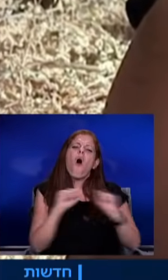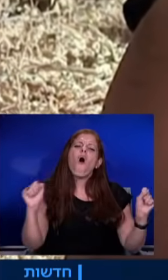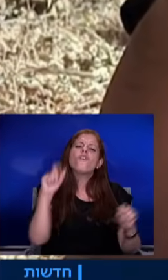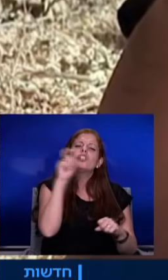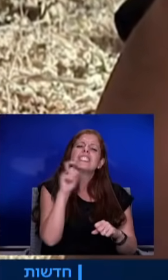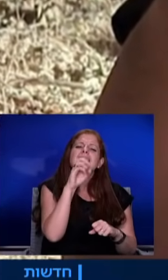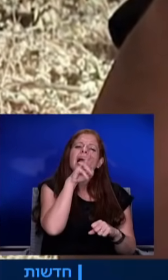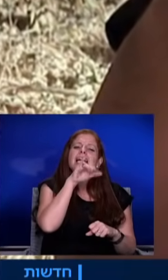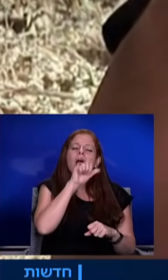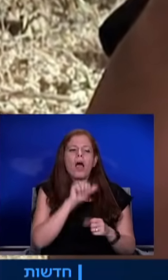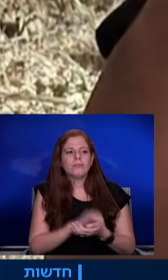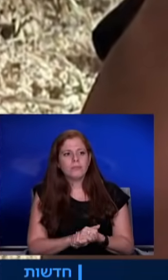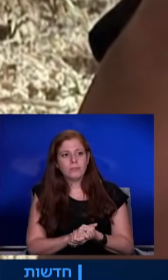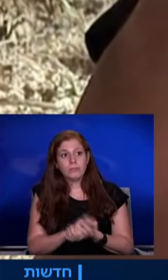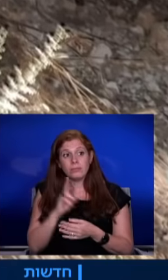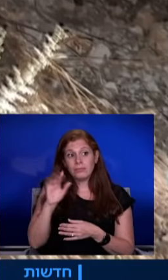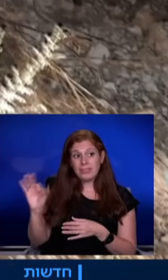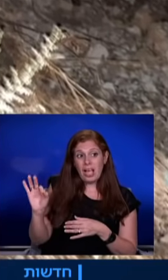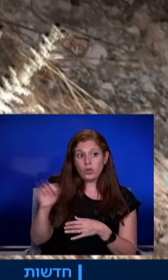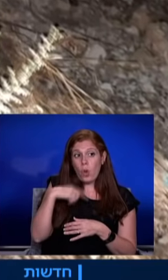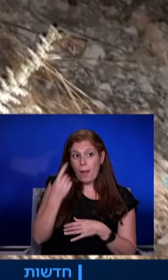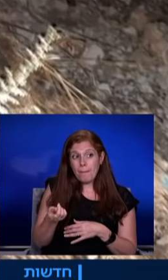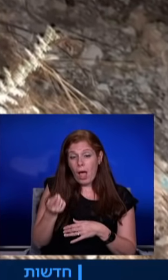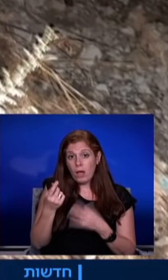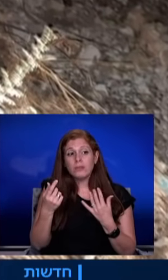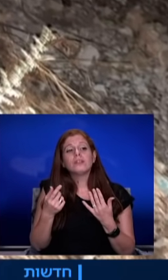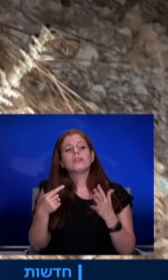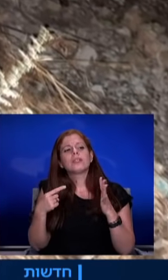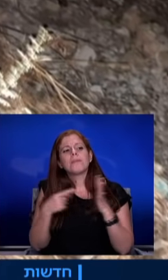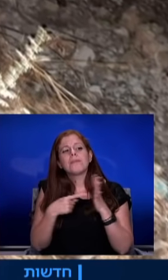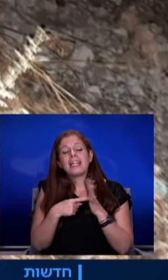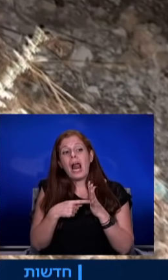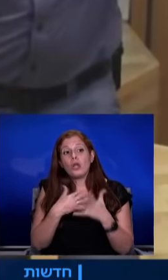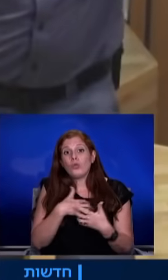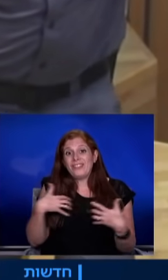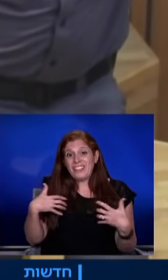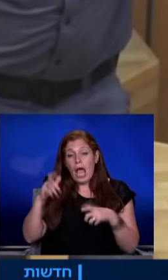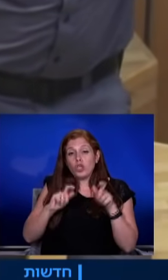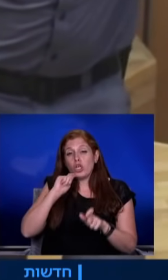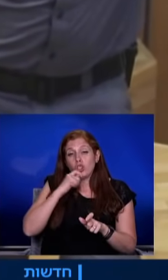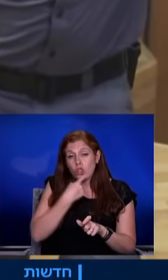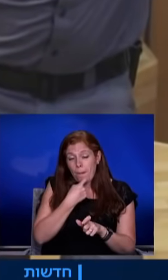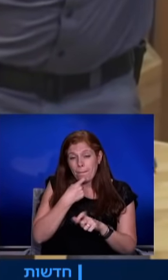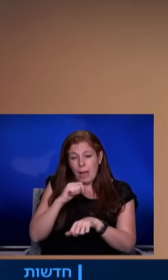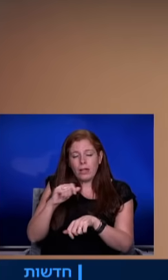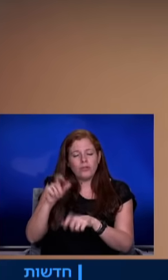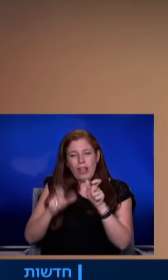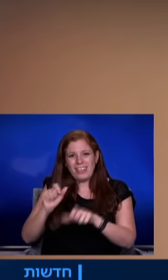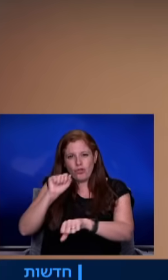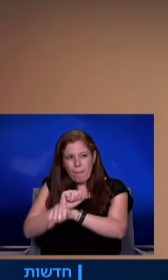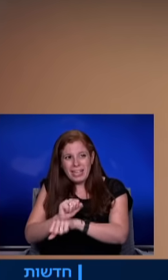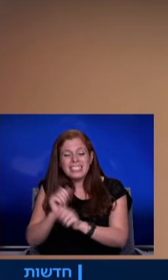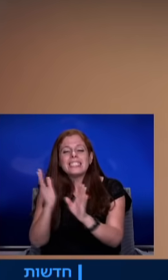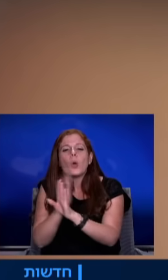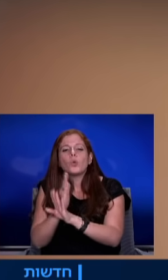אחיו איחיה אמר היום לרשת אל מיידין הלבנונית, כי בשל פציעתו הסתירו אותו אנשי שבס אתמול בבית המשפט. אנחנו